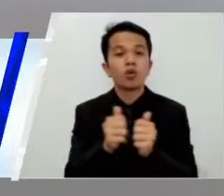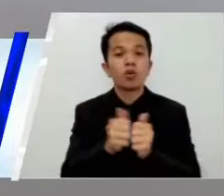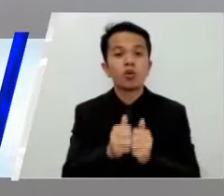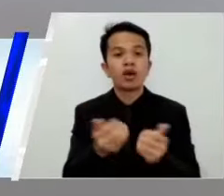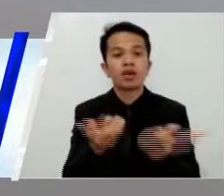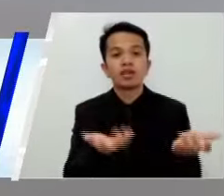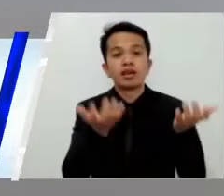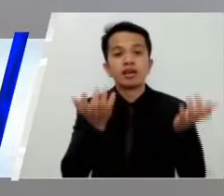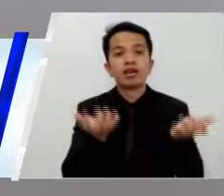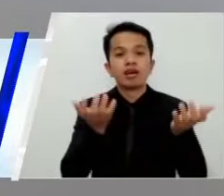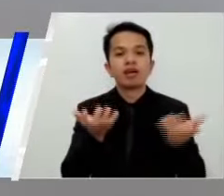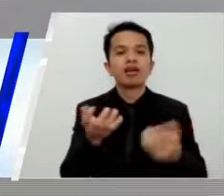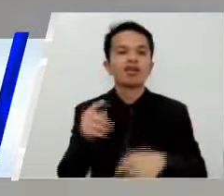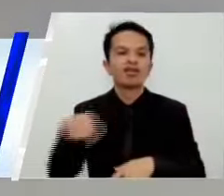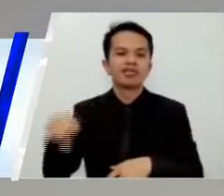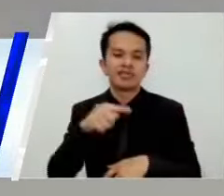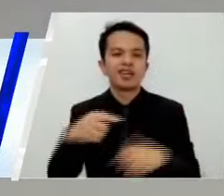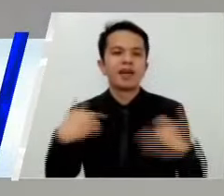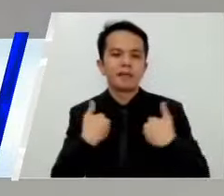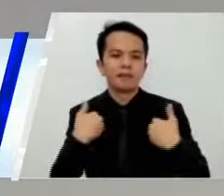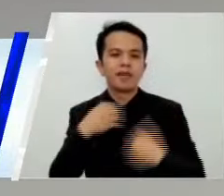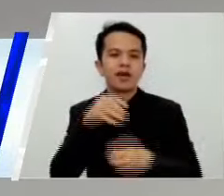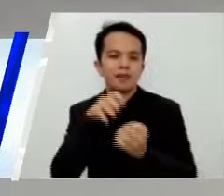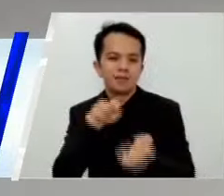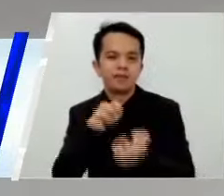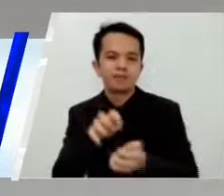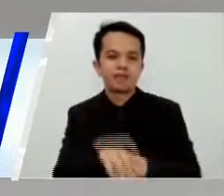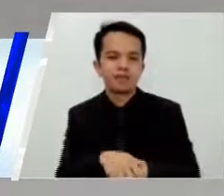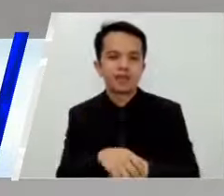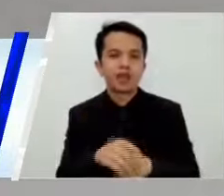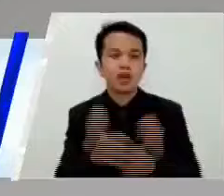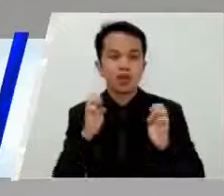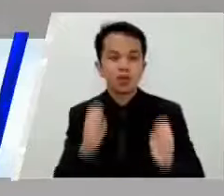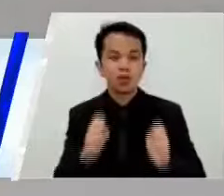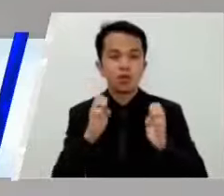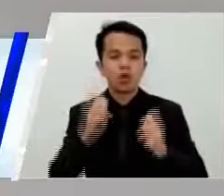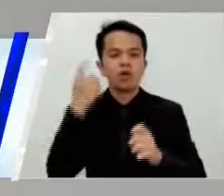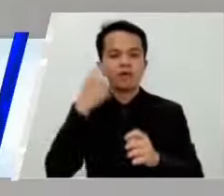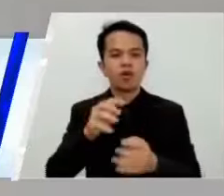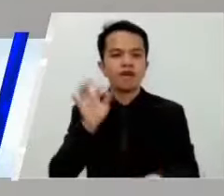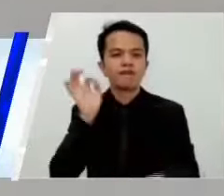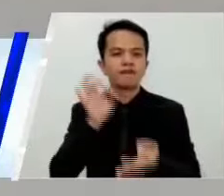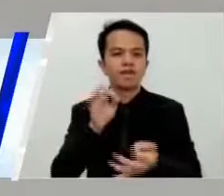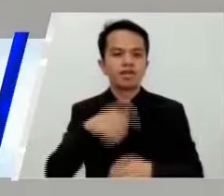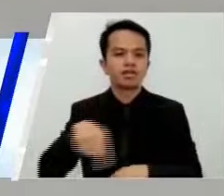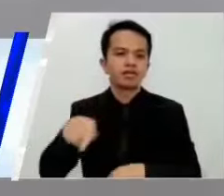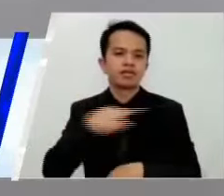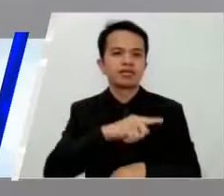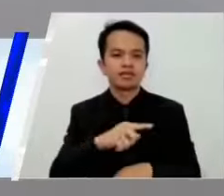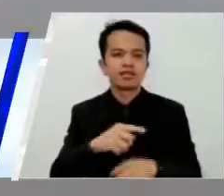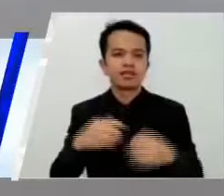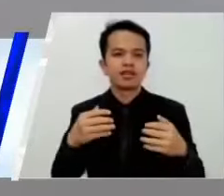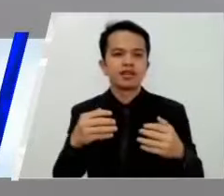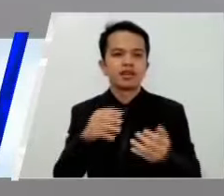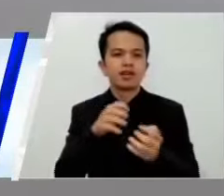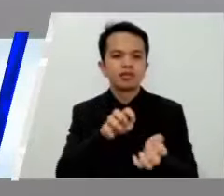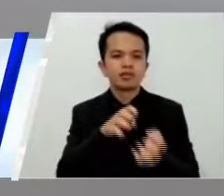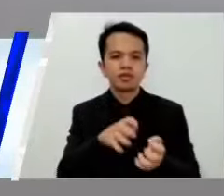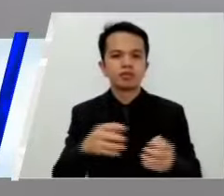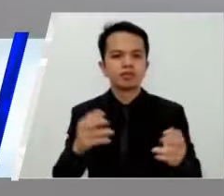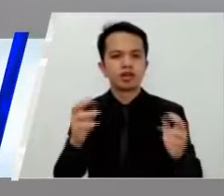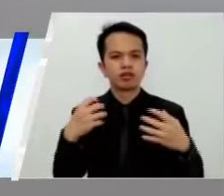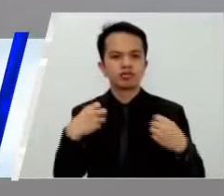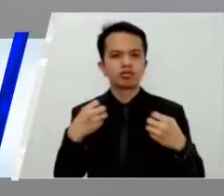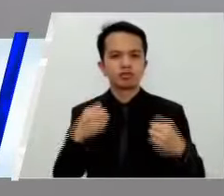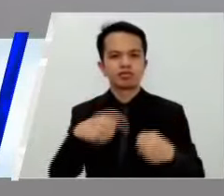mga fur babies. Ang pag-workout nakakatulong din daw para maging fit ang mga aso. Healthy ang mga paa at tuhod ng fur parents at